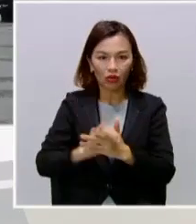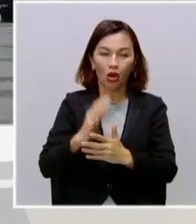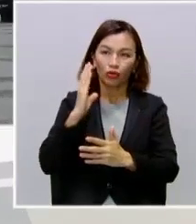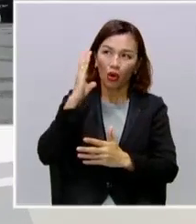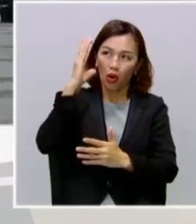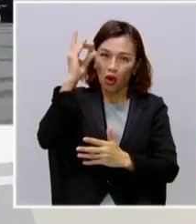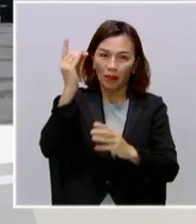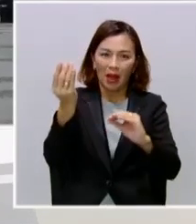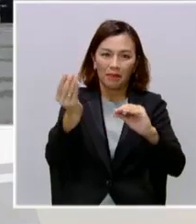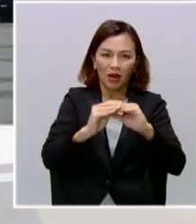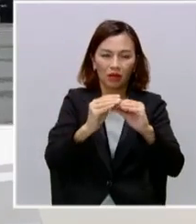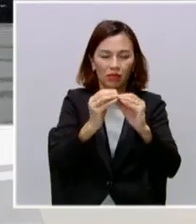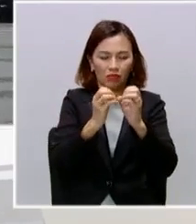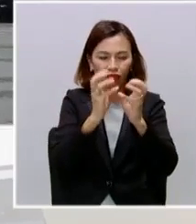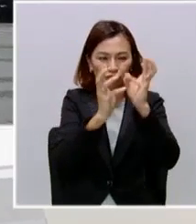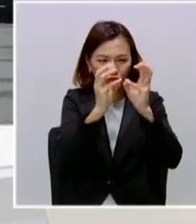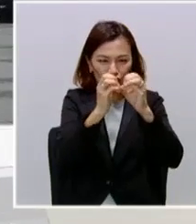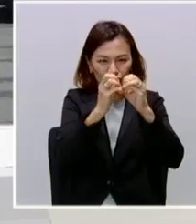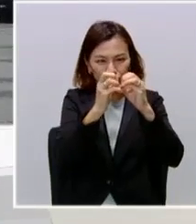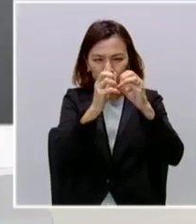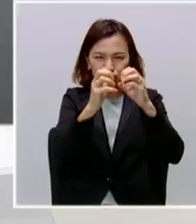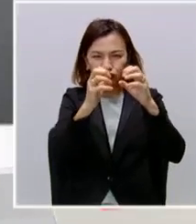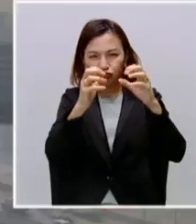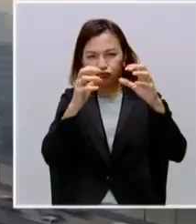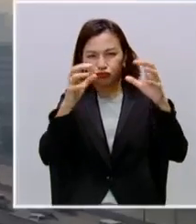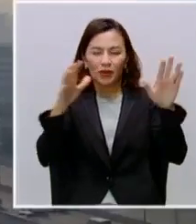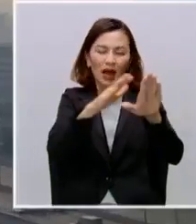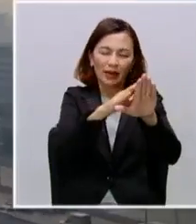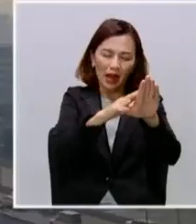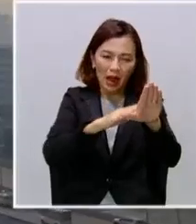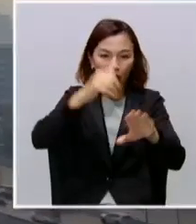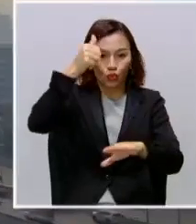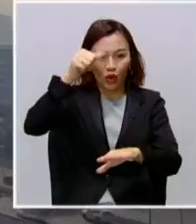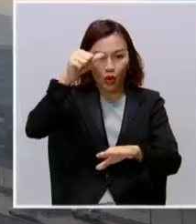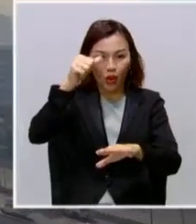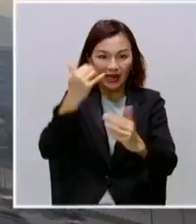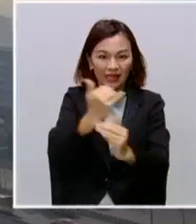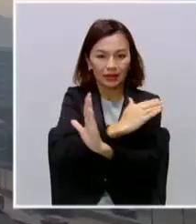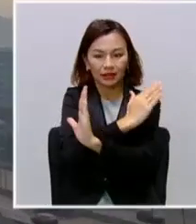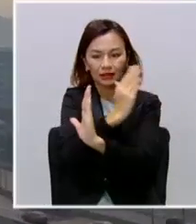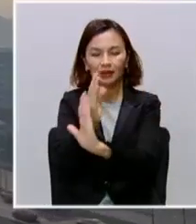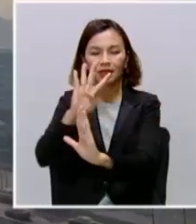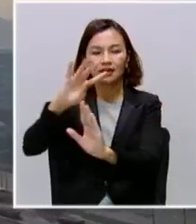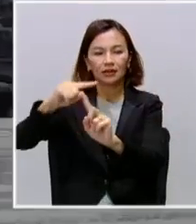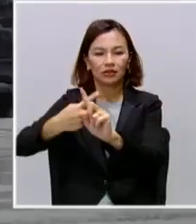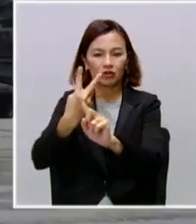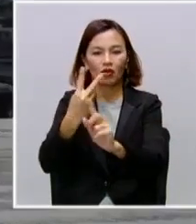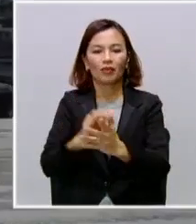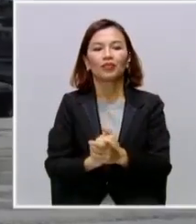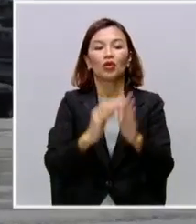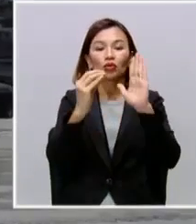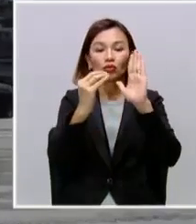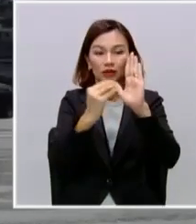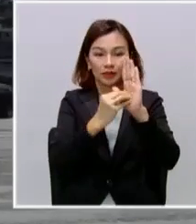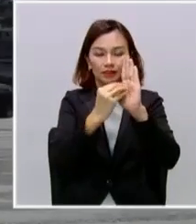ขึ้นต่อเนื่องไปจนถึงวันที่ 4กุมภาพันธ์เลยครับวันนี้หลายพื้นที่ของกรุงเทพมหานครแล้วก็ปริมณฑลนะ